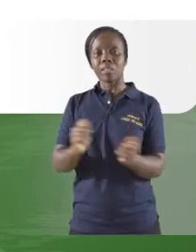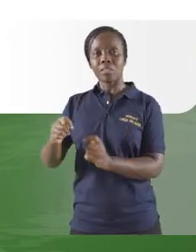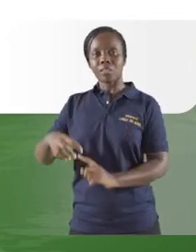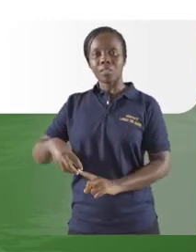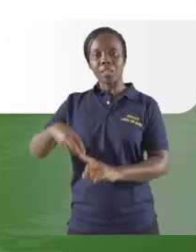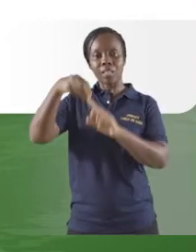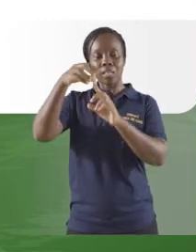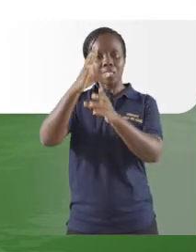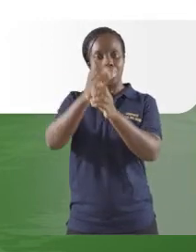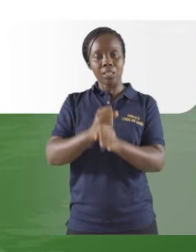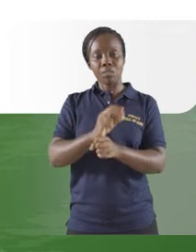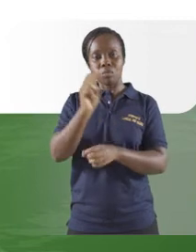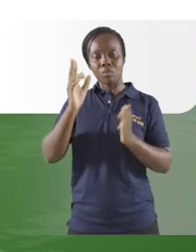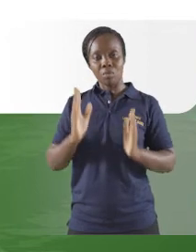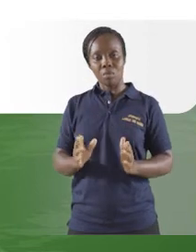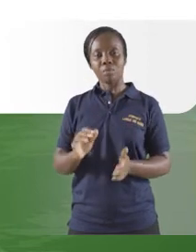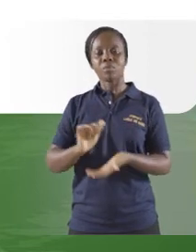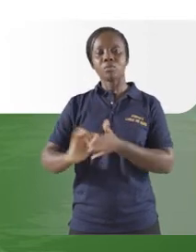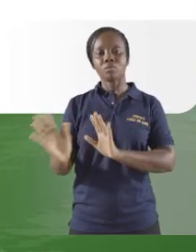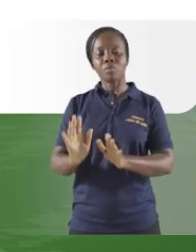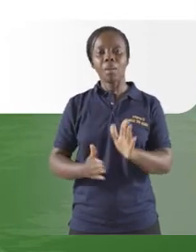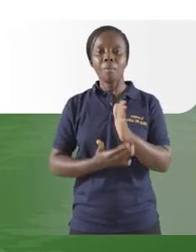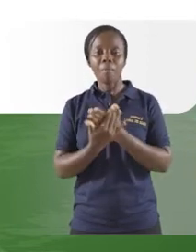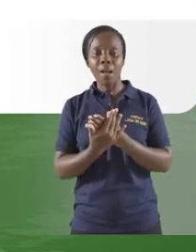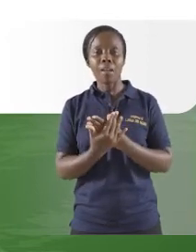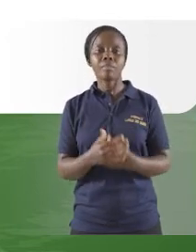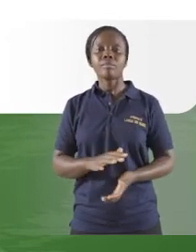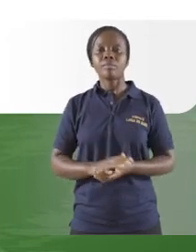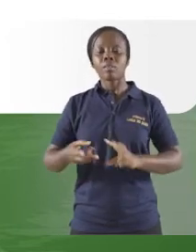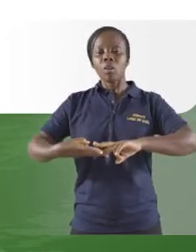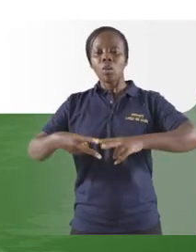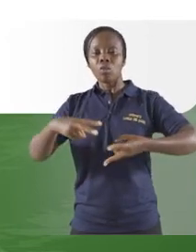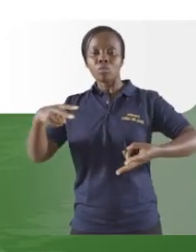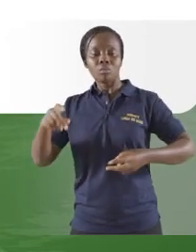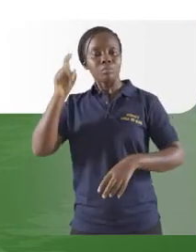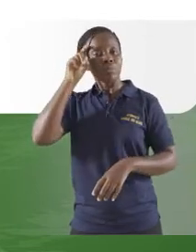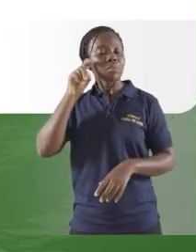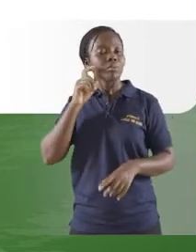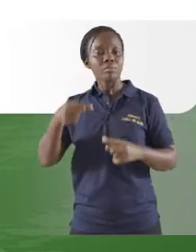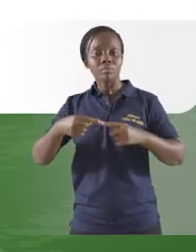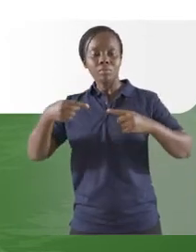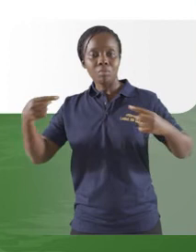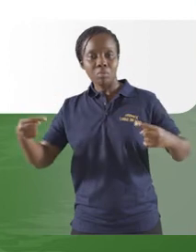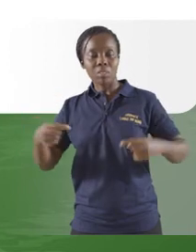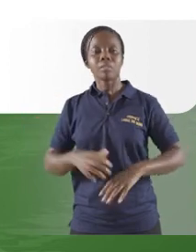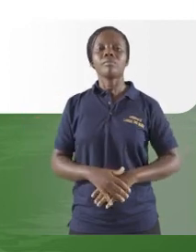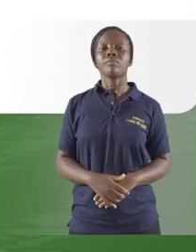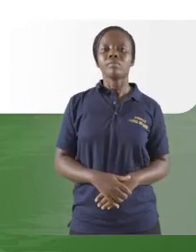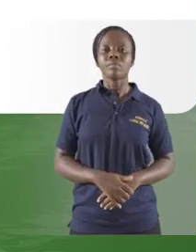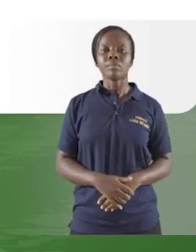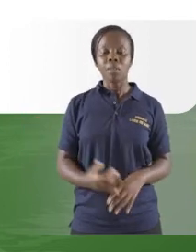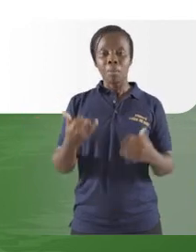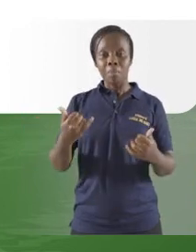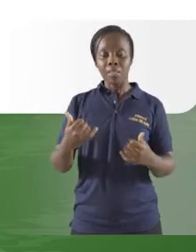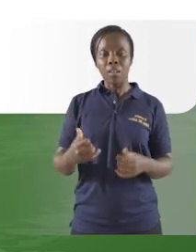l'homme se fait par un hétérochromosome. Alors, nous allons reformuler ces